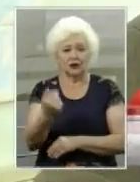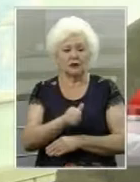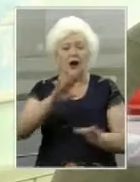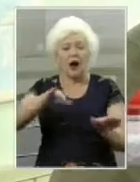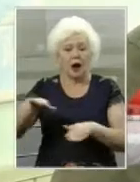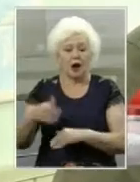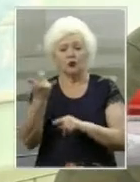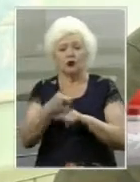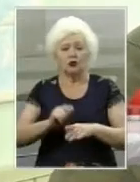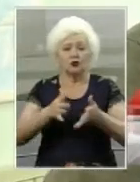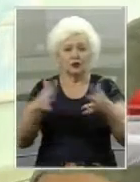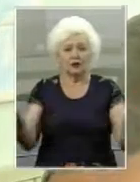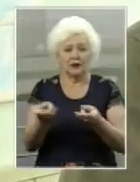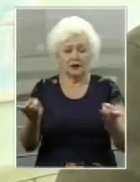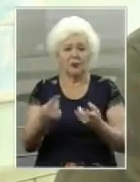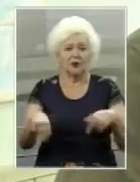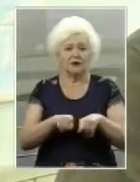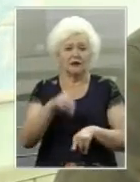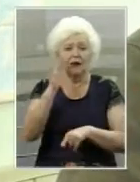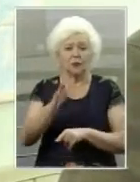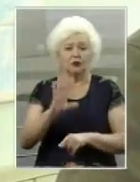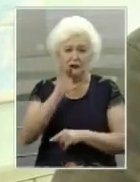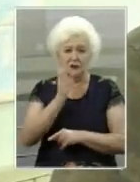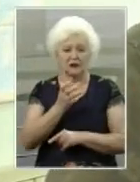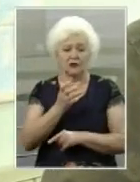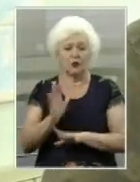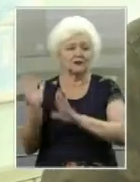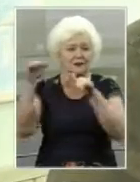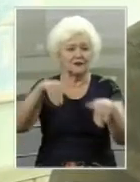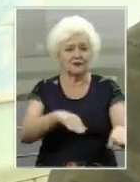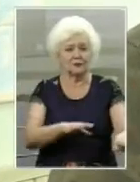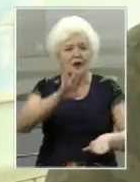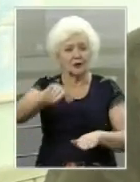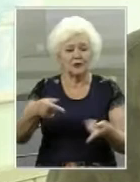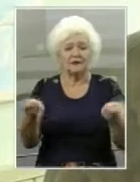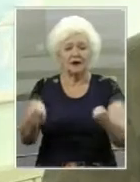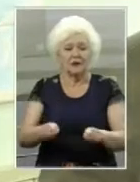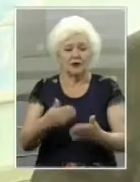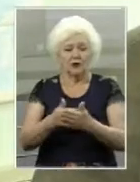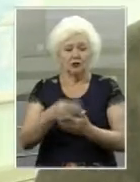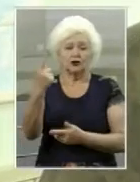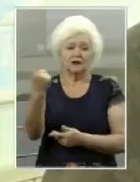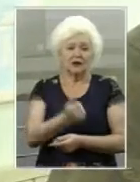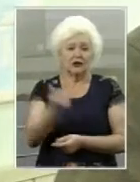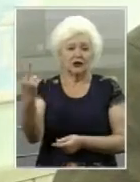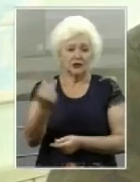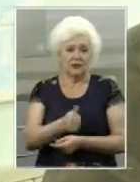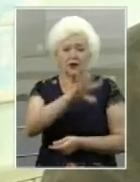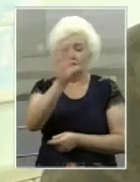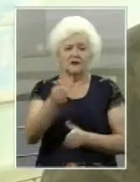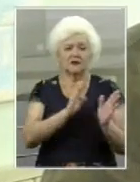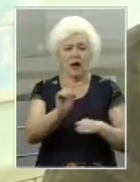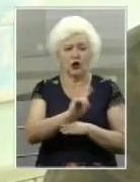потім дуже великий попит, такий буде серйозний такий сплеск після відключення, десь теж тиждень-два. Потім все воно